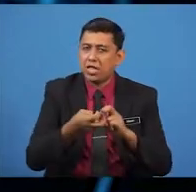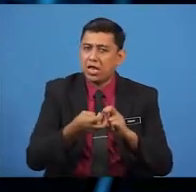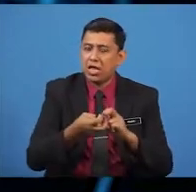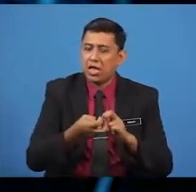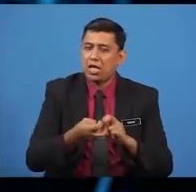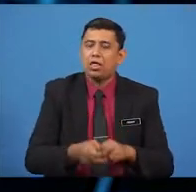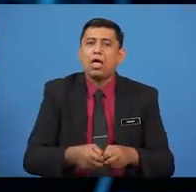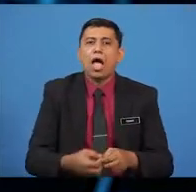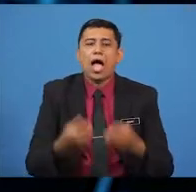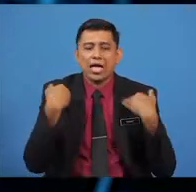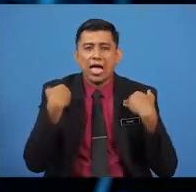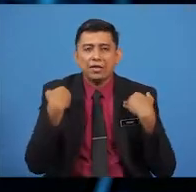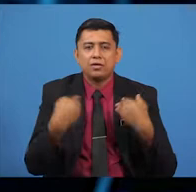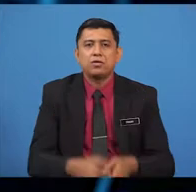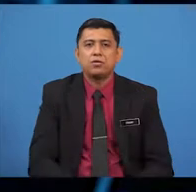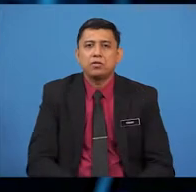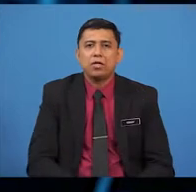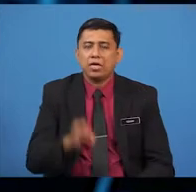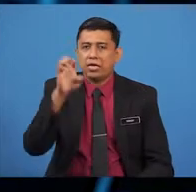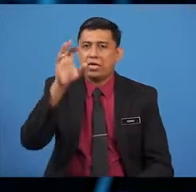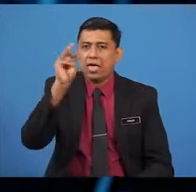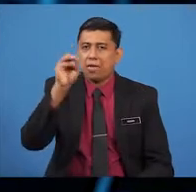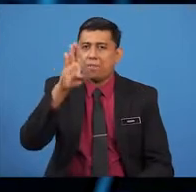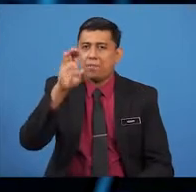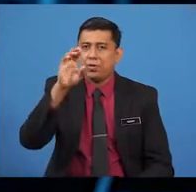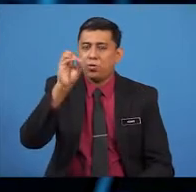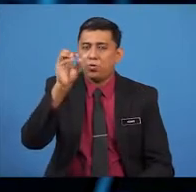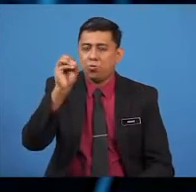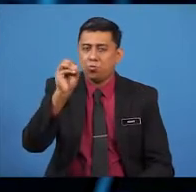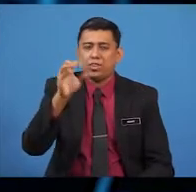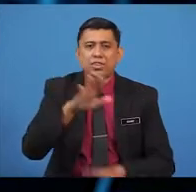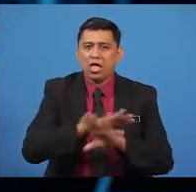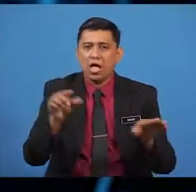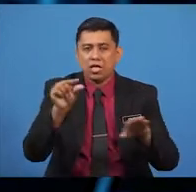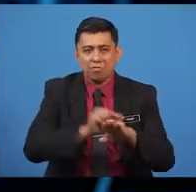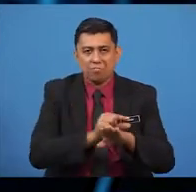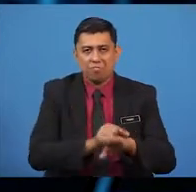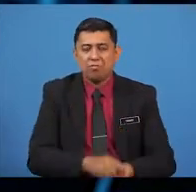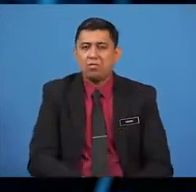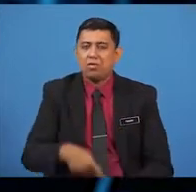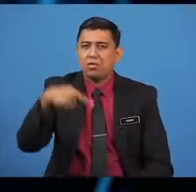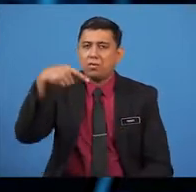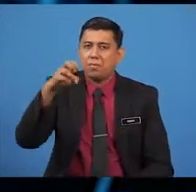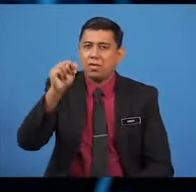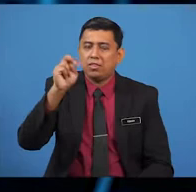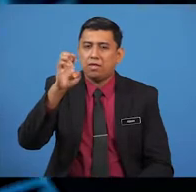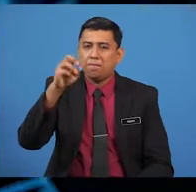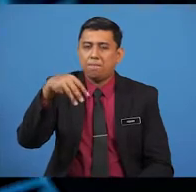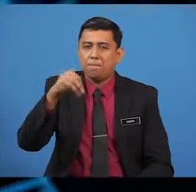embrio berlebihan itu tidak diperlukan kerana penempelan embrio